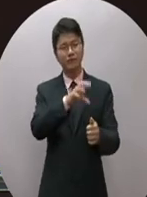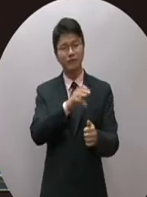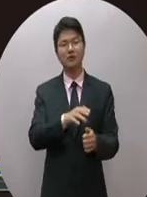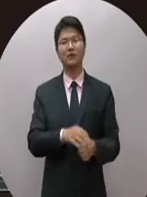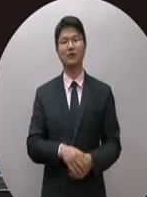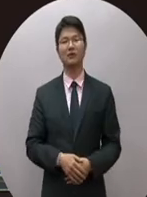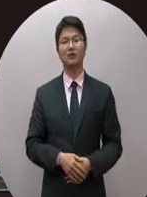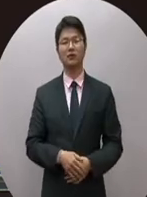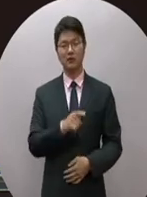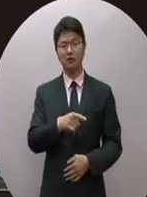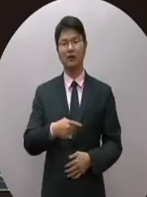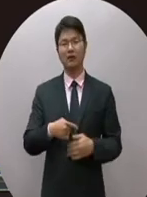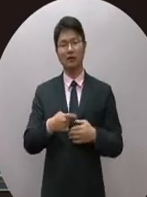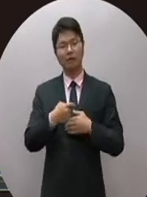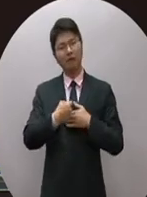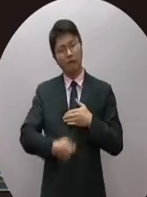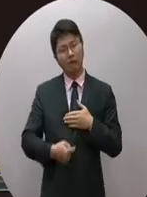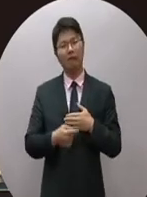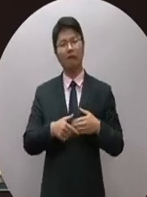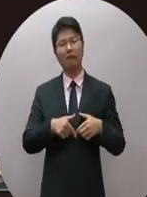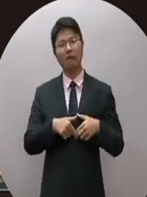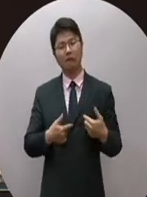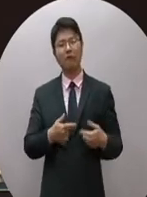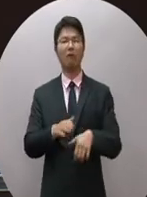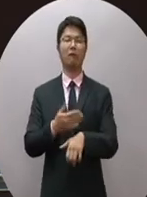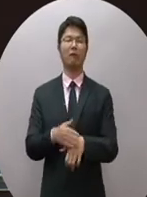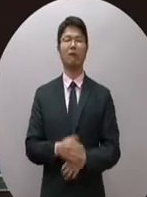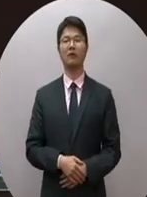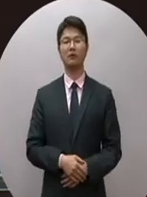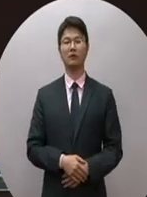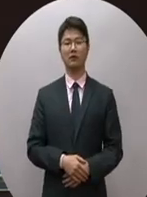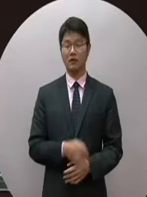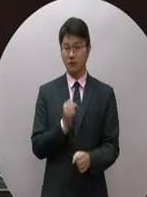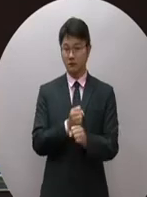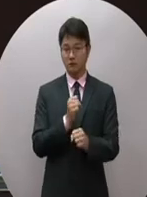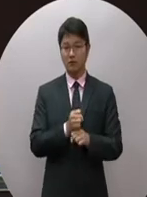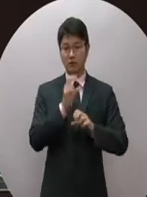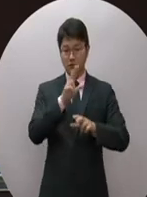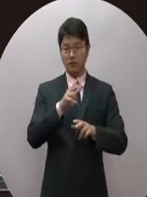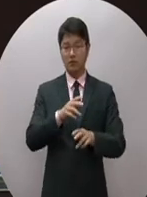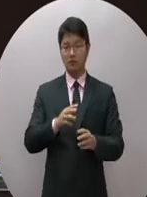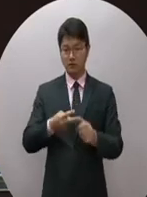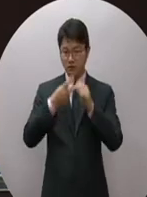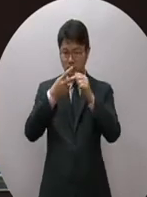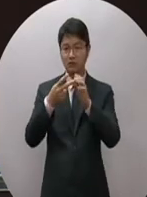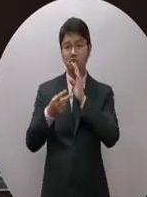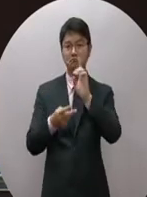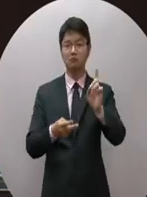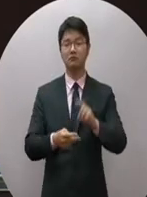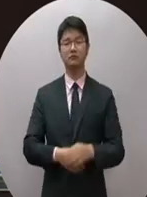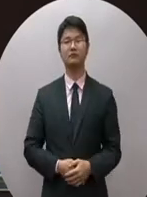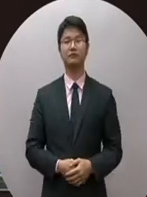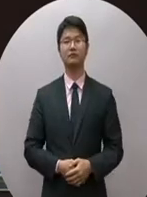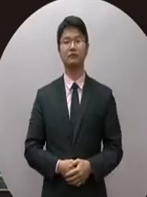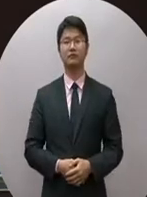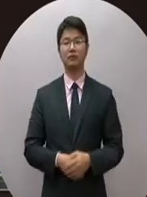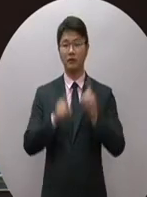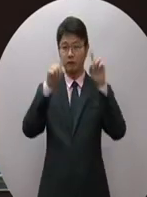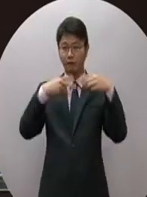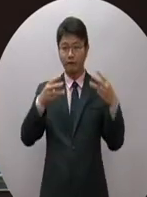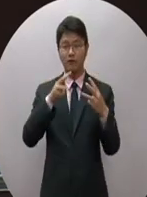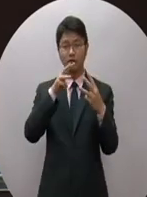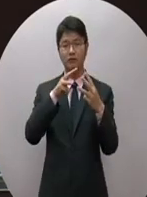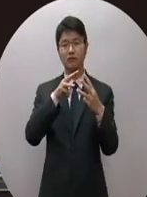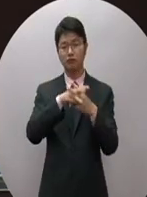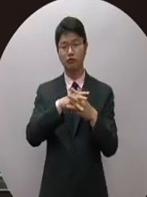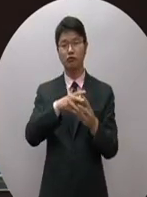少一个伤心。如何实事求是安心生活，第二例就是像徽州朱温的房